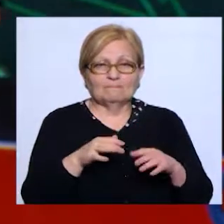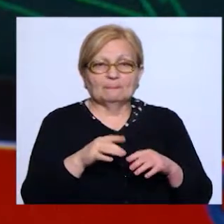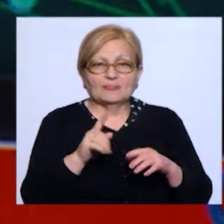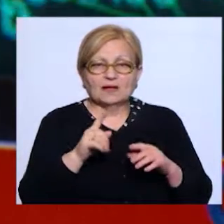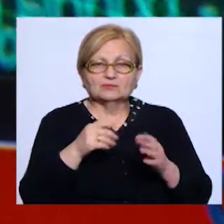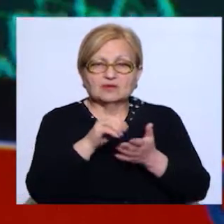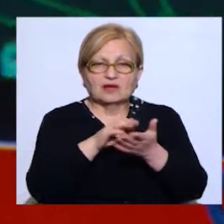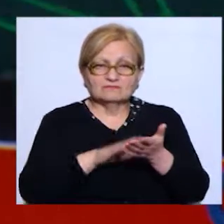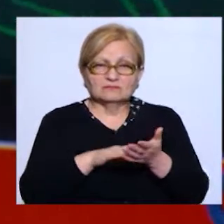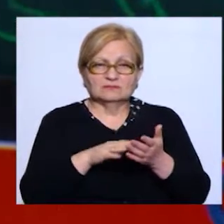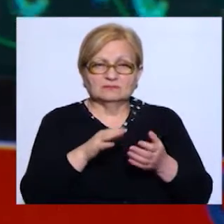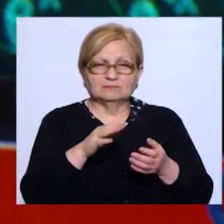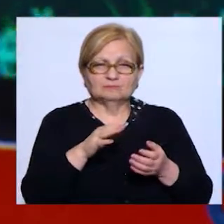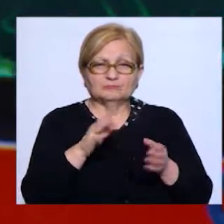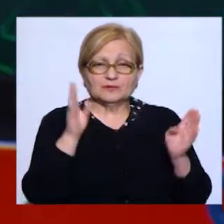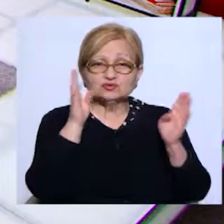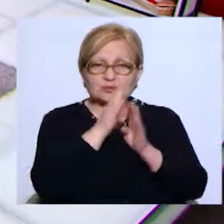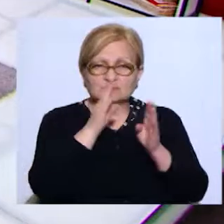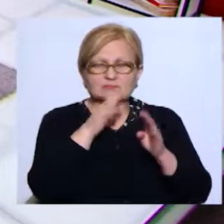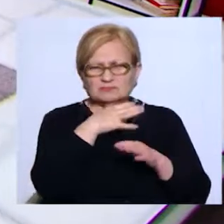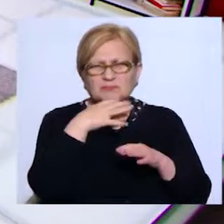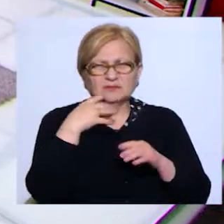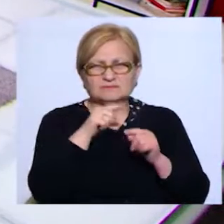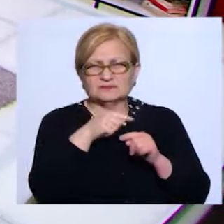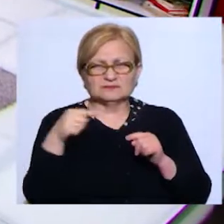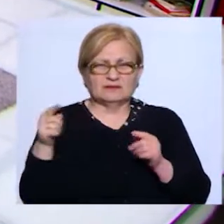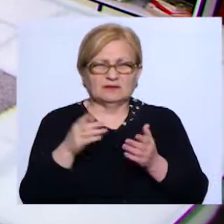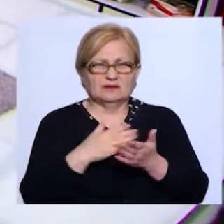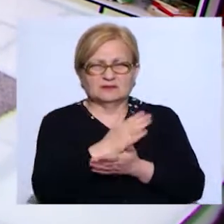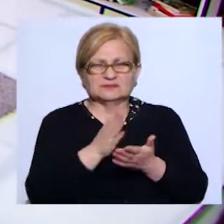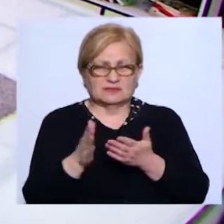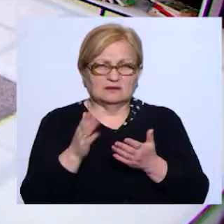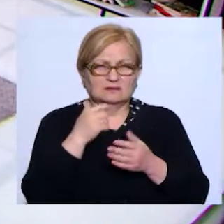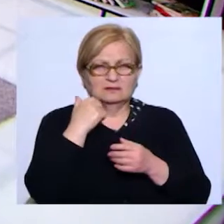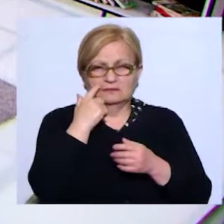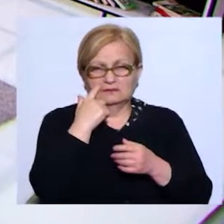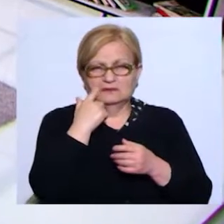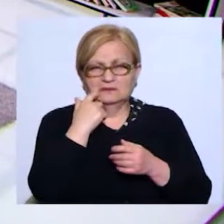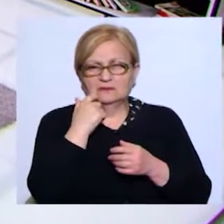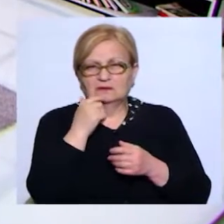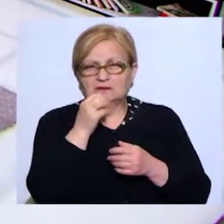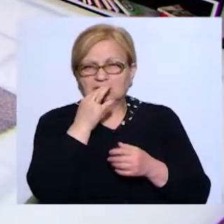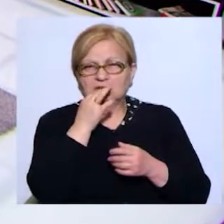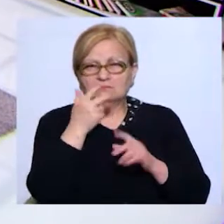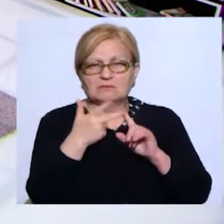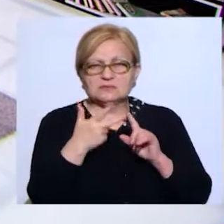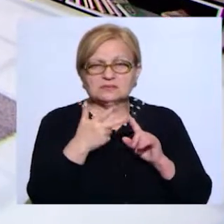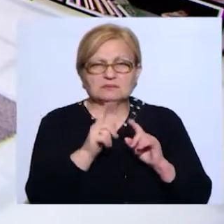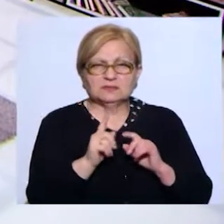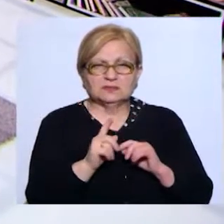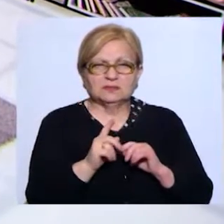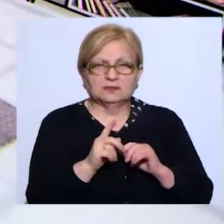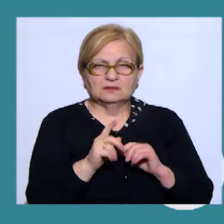დავაკეთებ აღწერას ან შემთხვევით წესით. კიდევ არის ბევრი სხვადასხვა ისინი, ისწავლით მაღალ კლასებში. მე ნაბიჯი მესამე რა